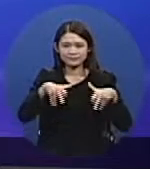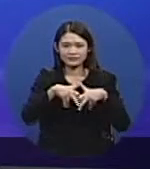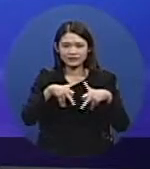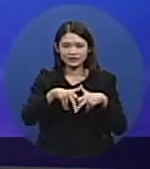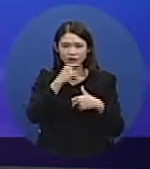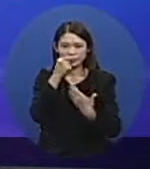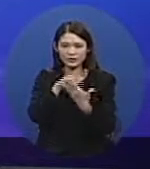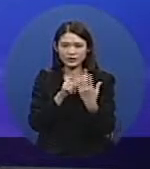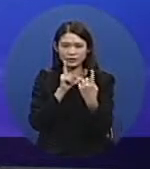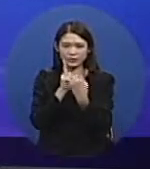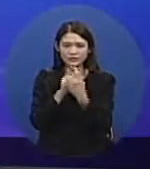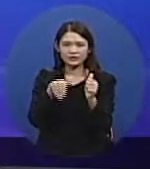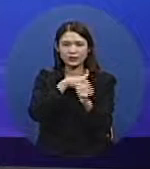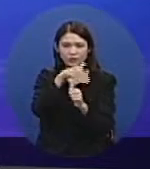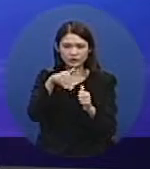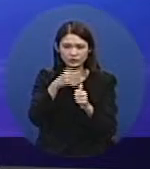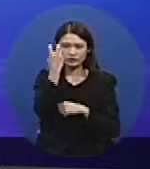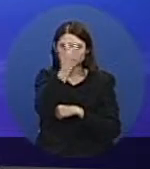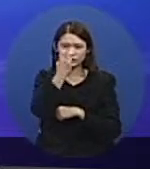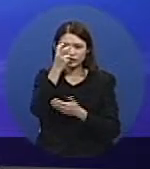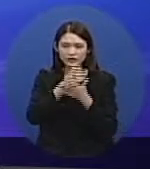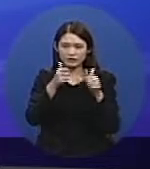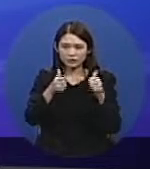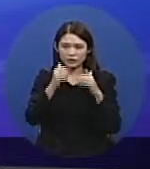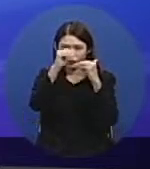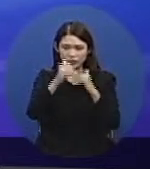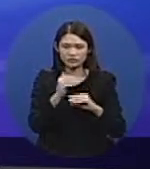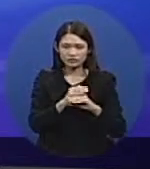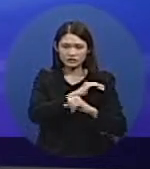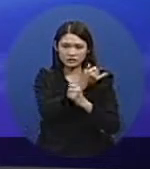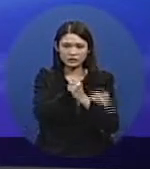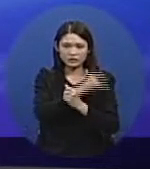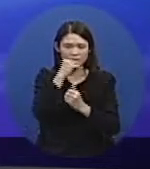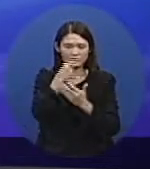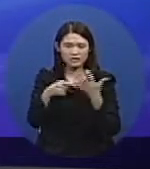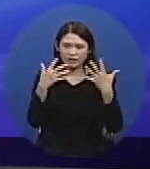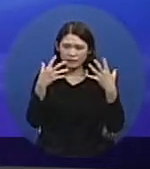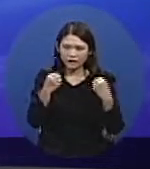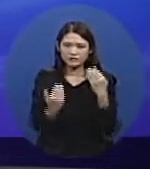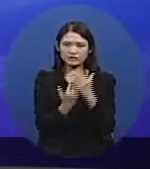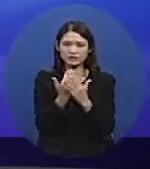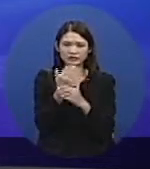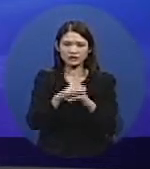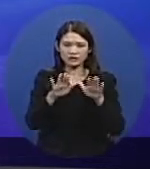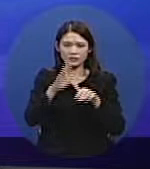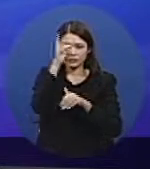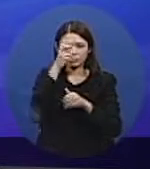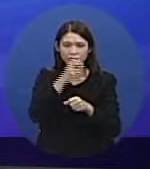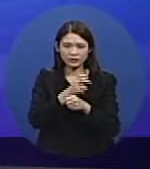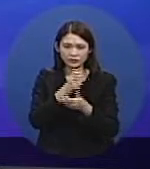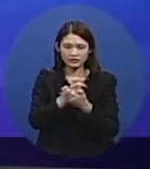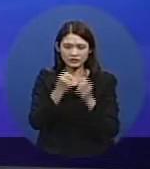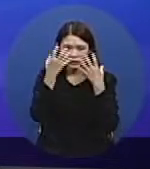장애인은 피해를 입은 상황에서마저 수사와 재판 과정 중 인권 침해를 받기 일쑤였는데요. 이번 검찰의 조사